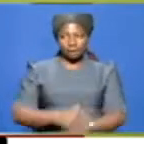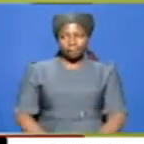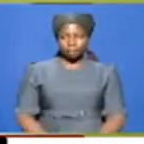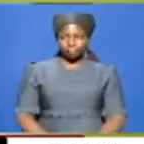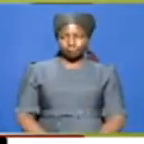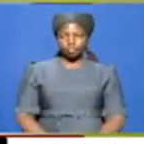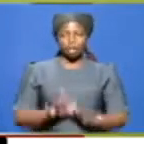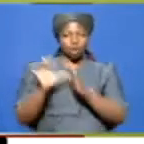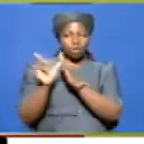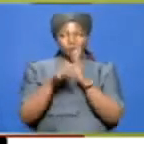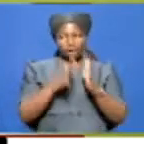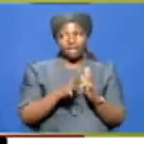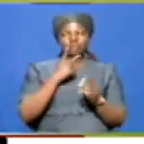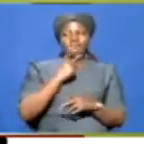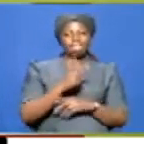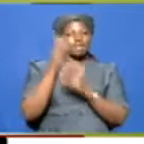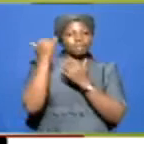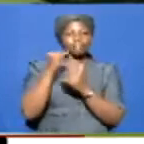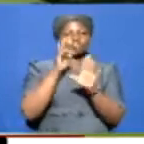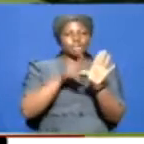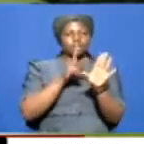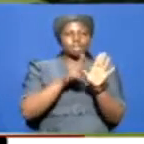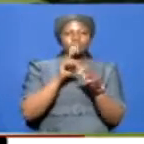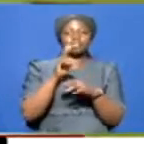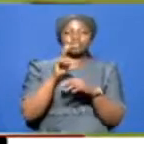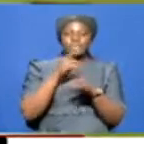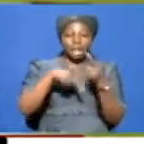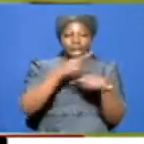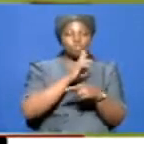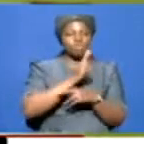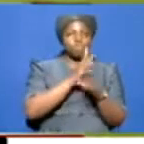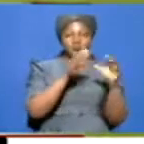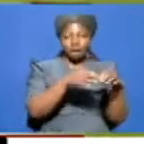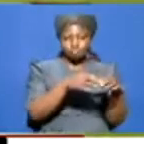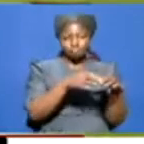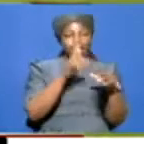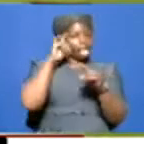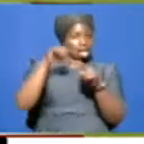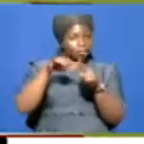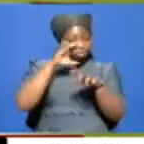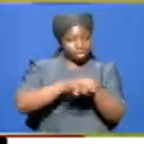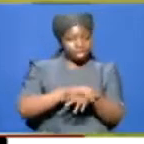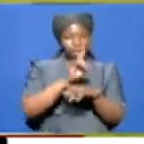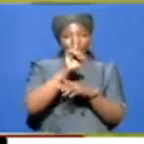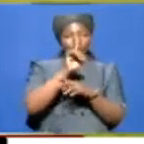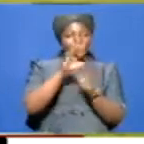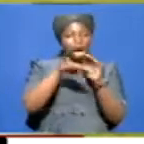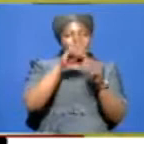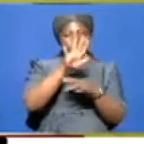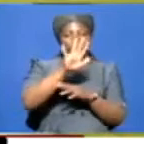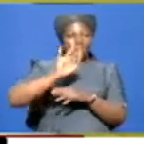Wachezaji gofu 200 wanatarajiwa kushiriki raundi ya kilabu cha Ruiru, huku wakinuia kupata mojawapo ya nafasi tano